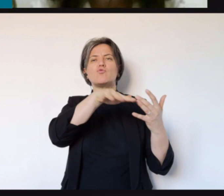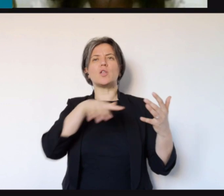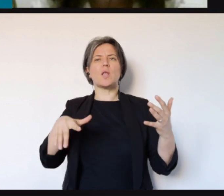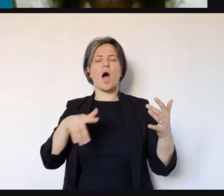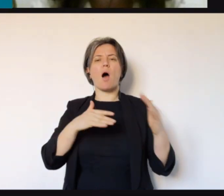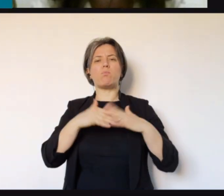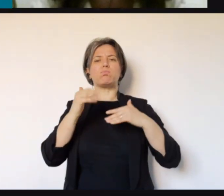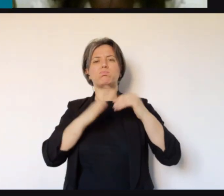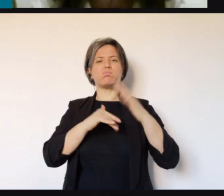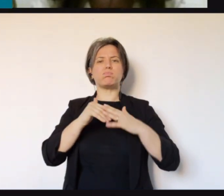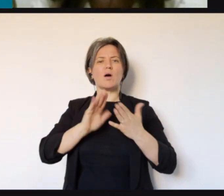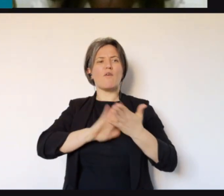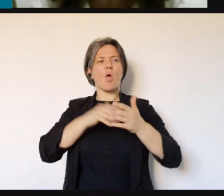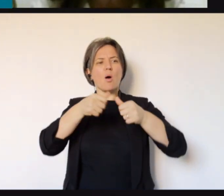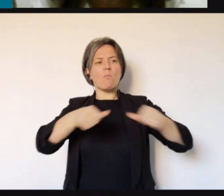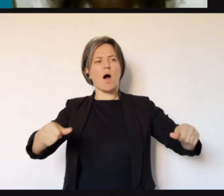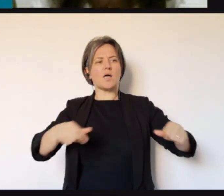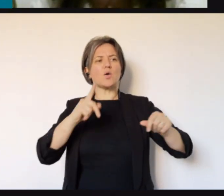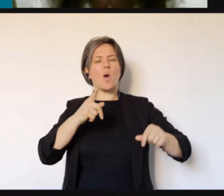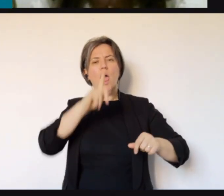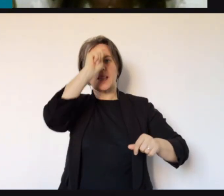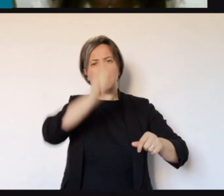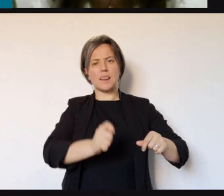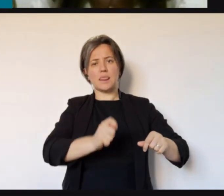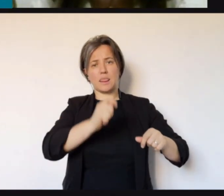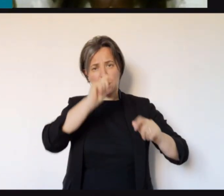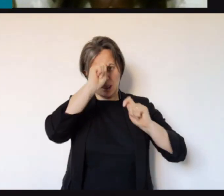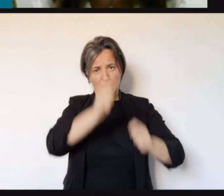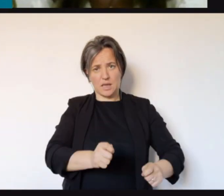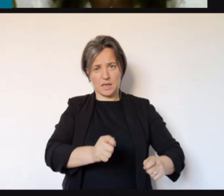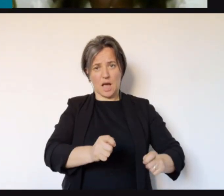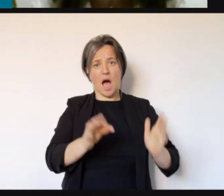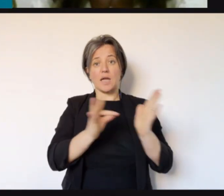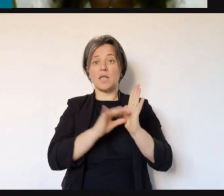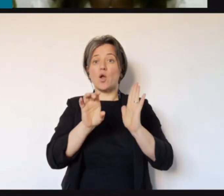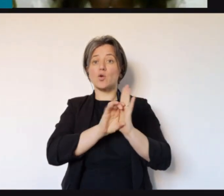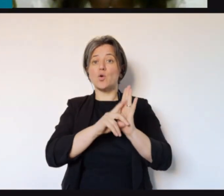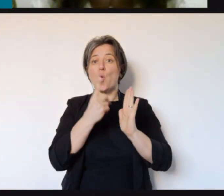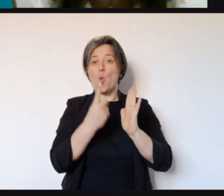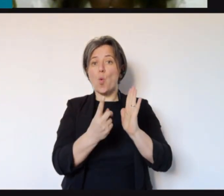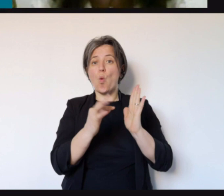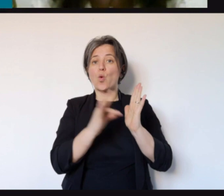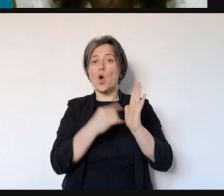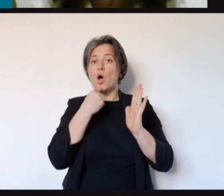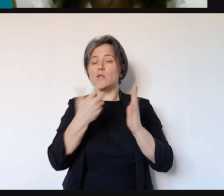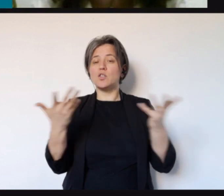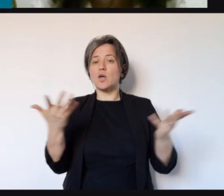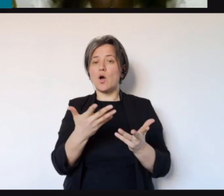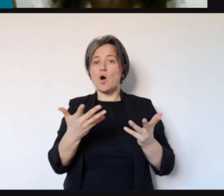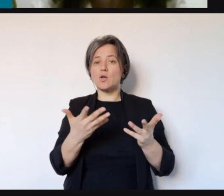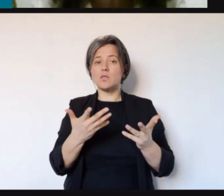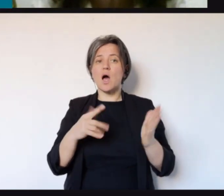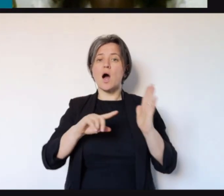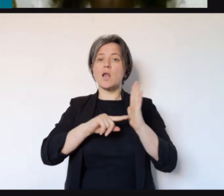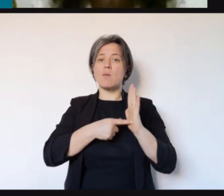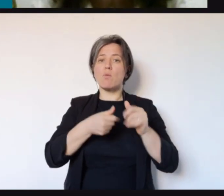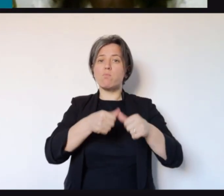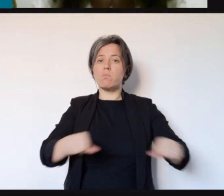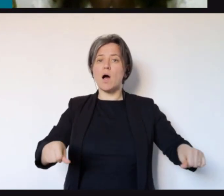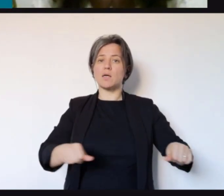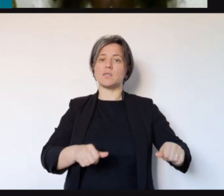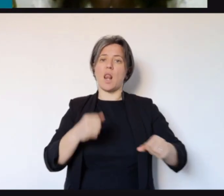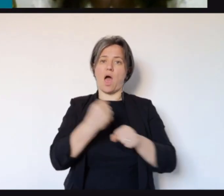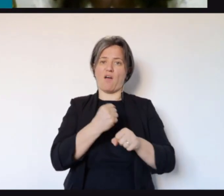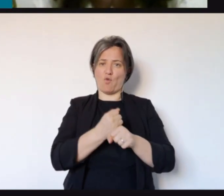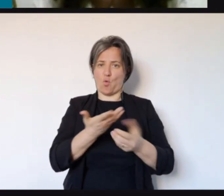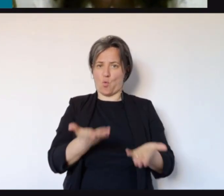sul valore fondativo della dignità. L'articolo 1 della Costituzione parla di repubblica fondata sul lavoro,